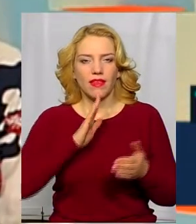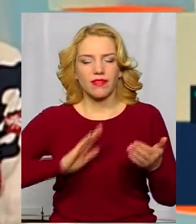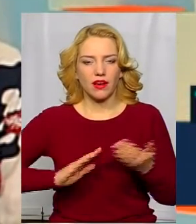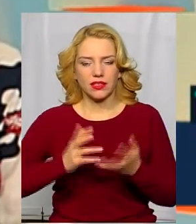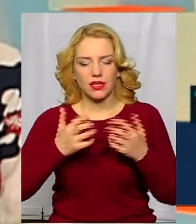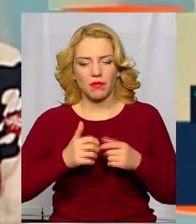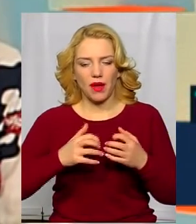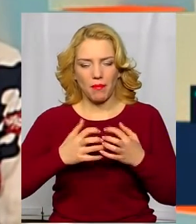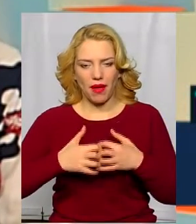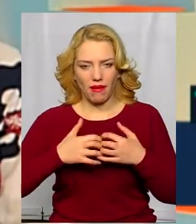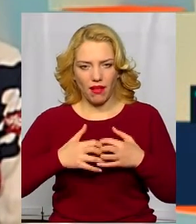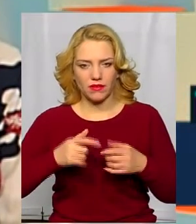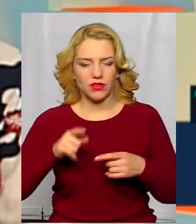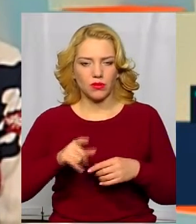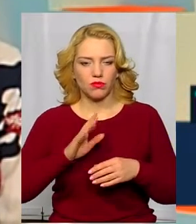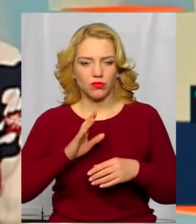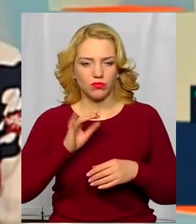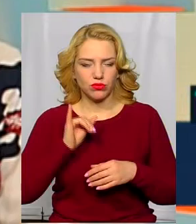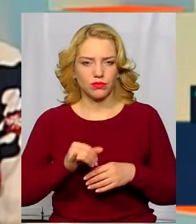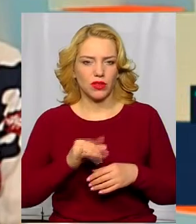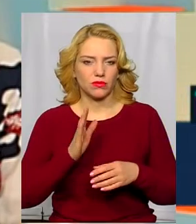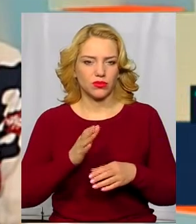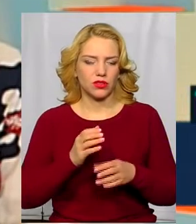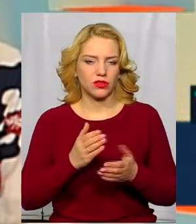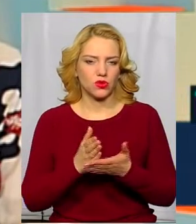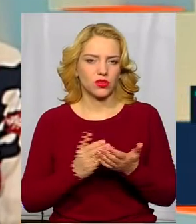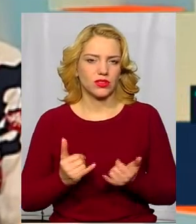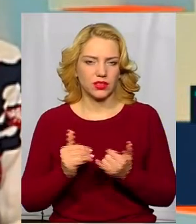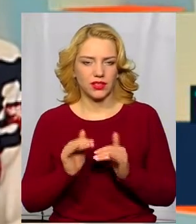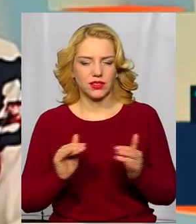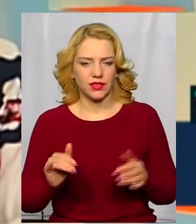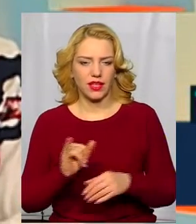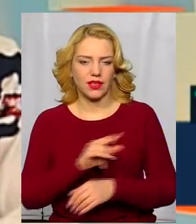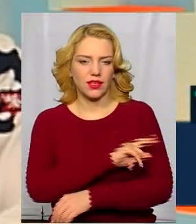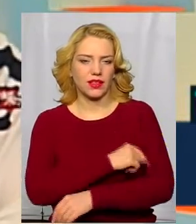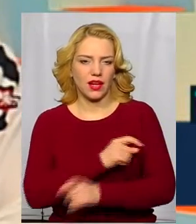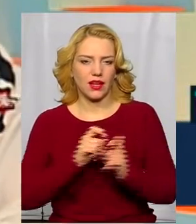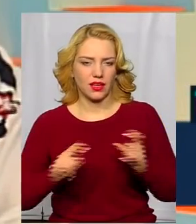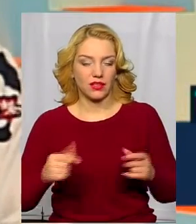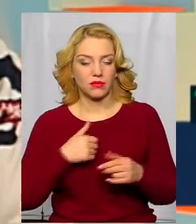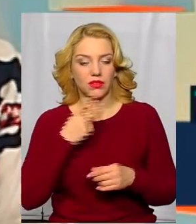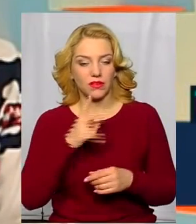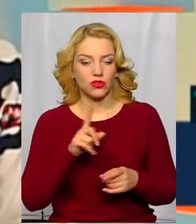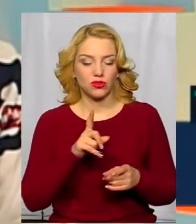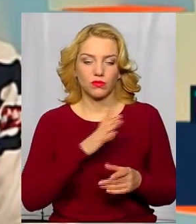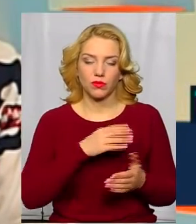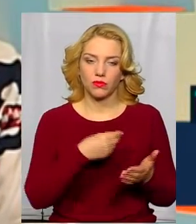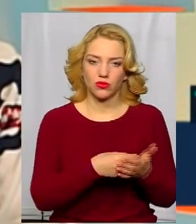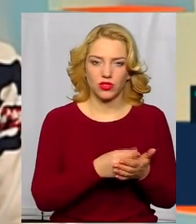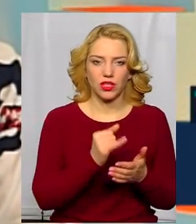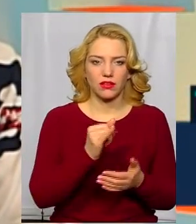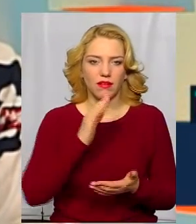приносити користі для дітей і для самої лікарні. Тобто, вже дивилися по тому, що і було і бюджетно, і якісно,